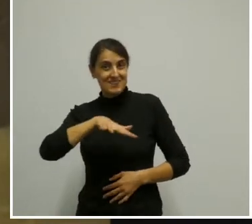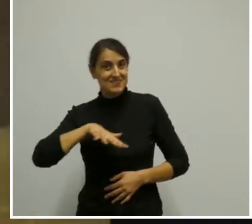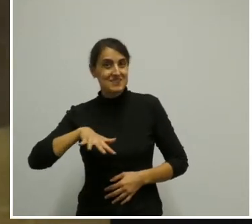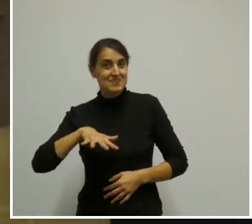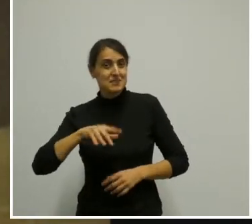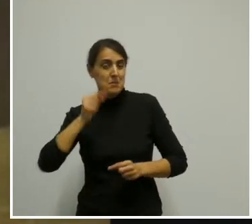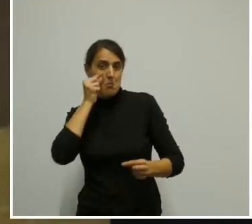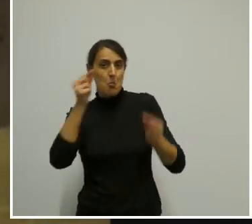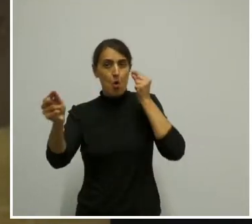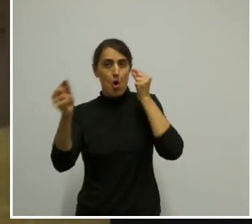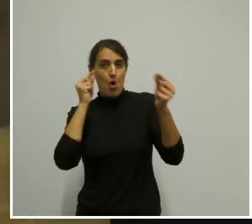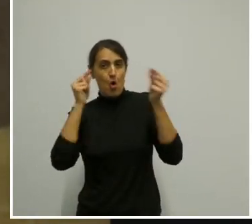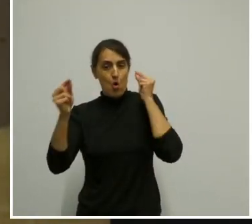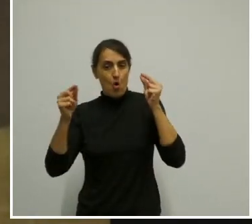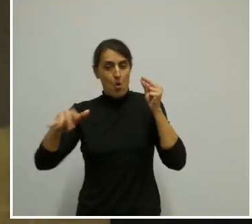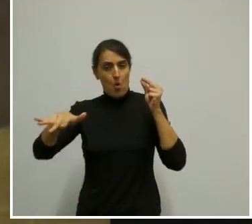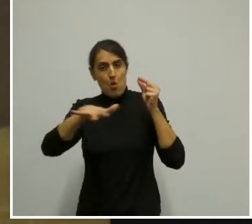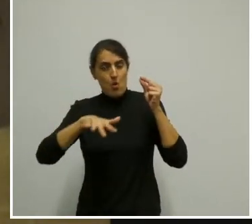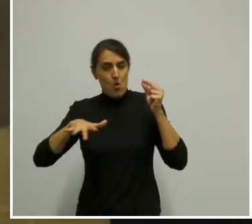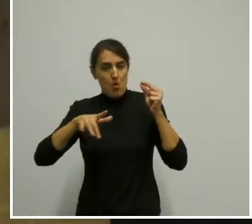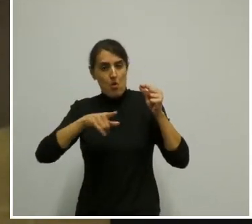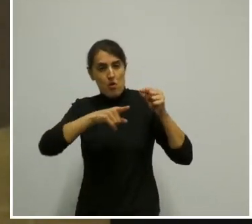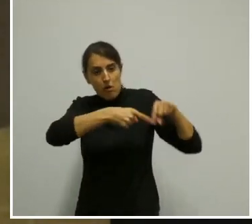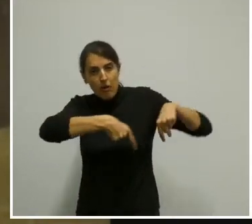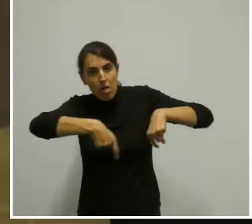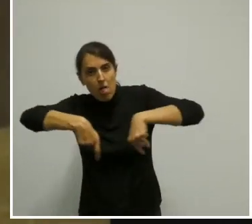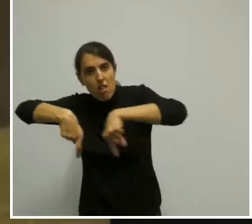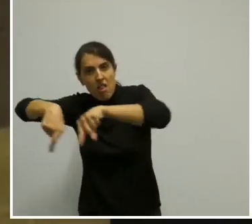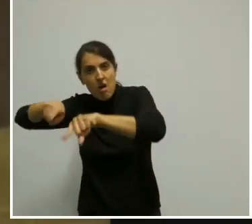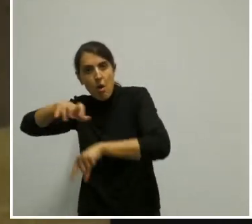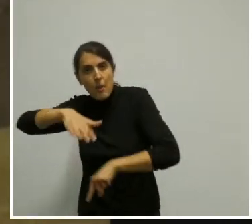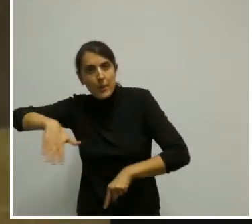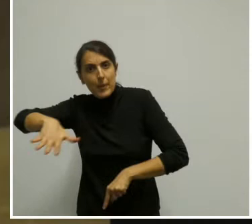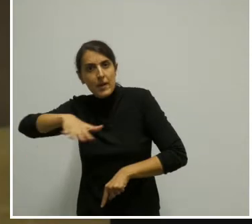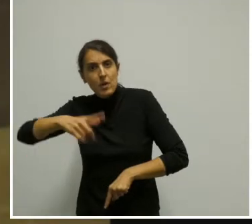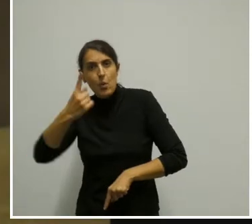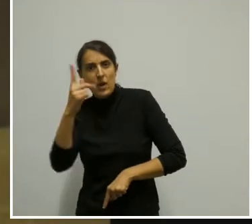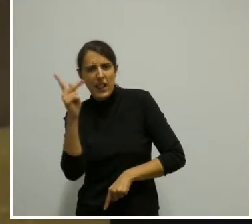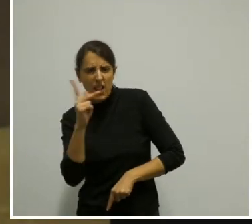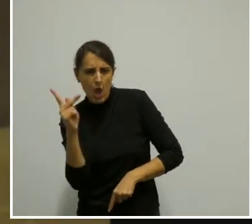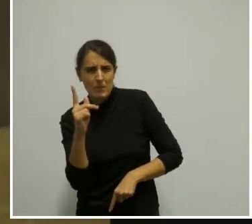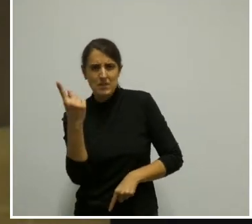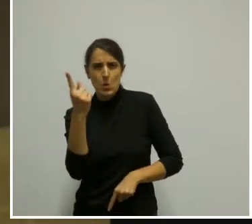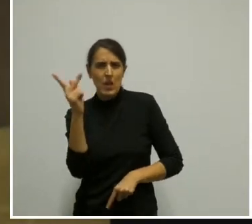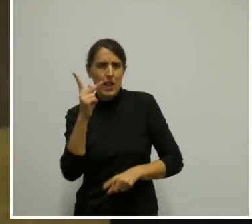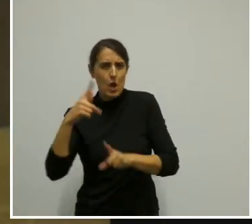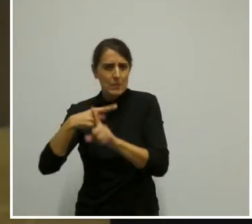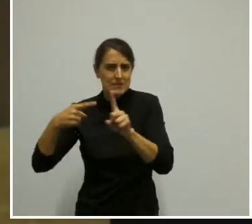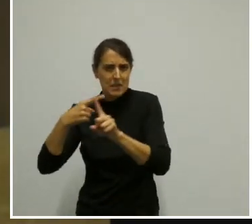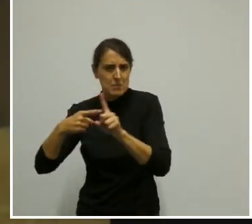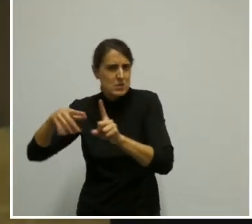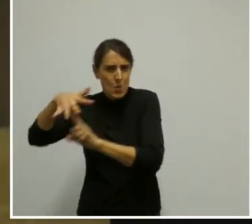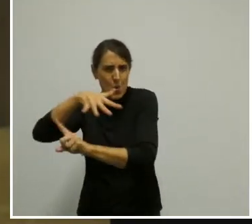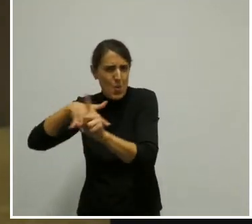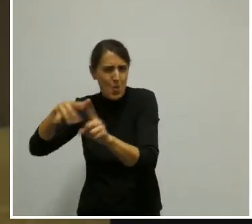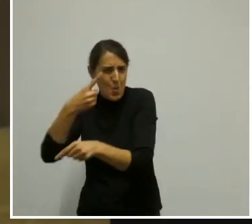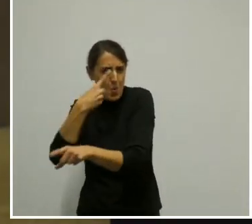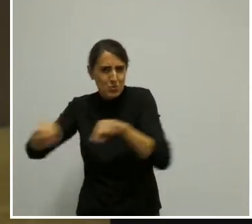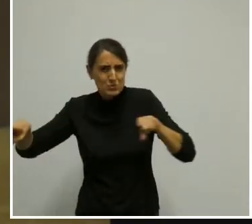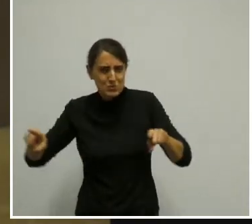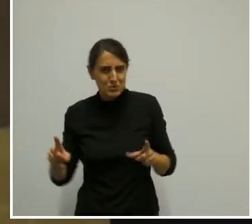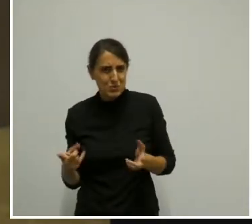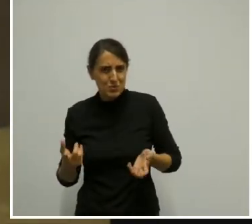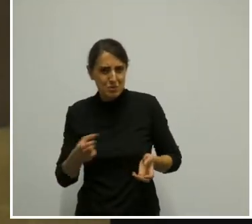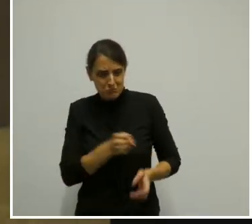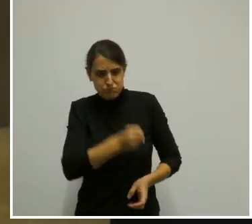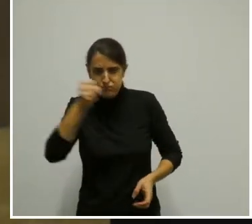molt allunyats dels seus barris i els estàs desplaçant a altres barris que potser estan a un quilòmetre i mig dels seus entorns o més,